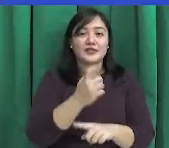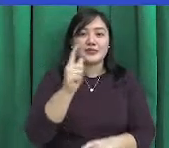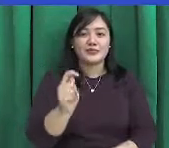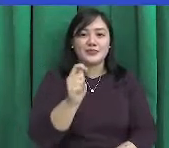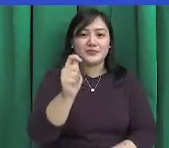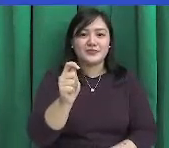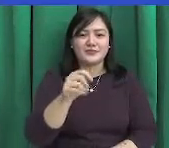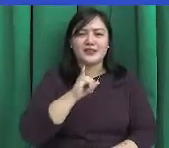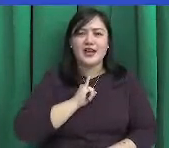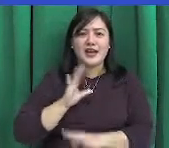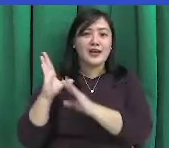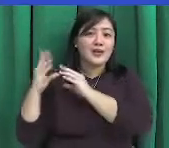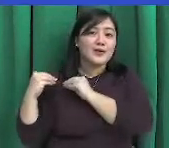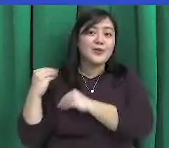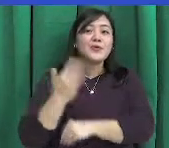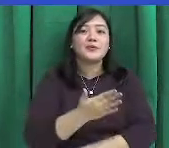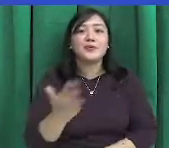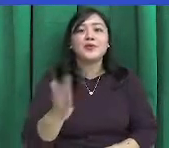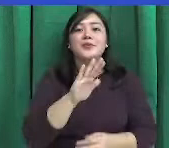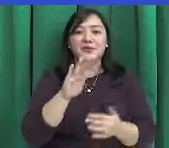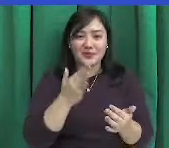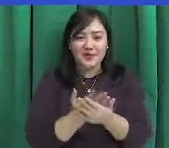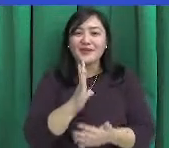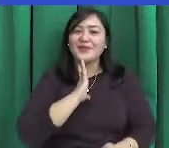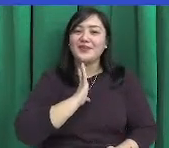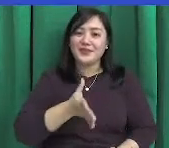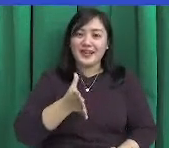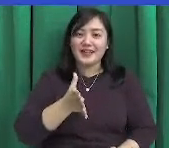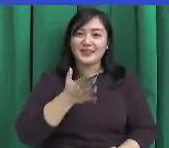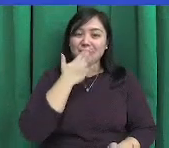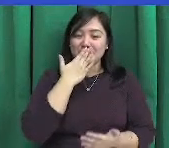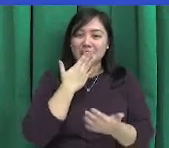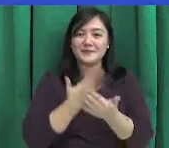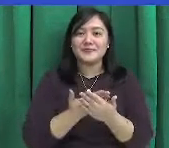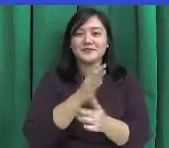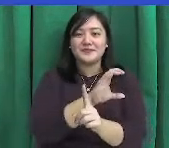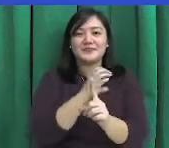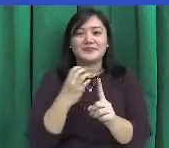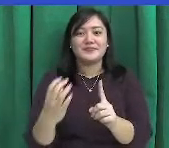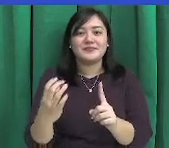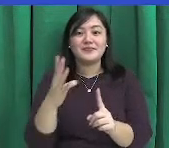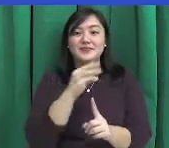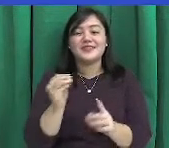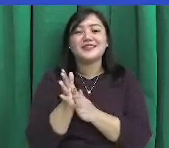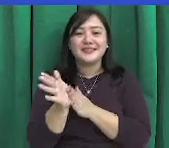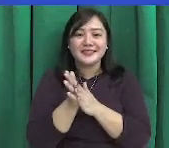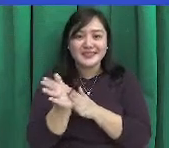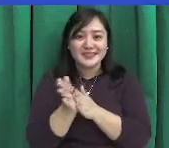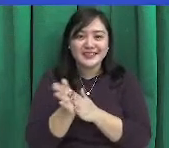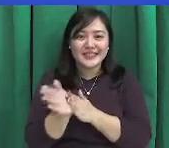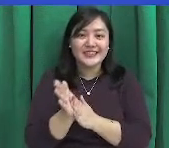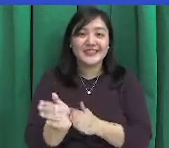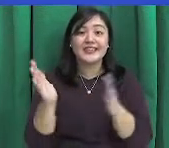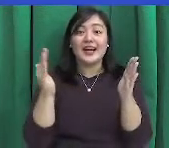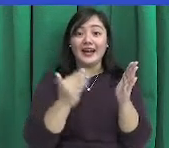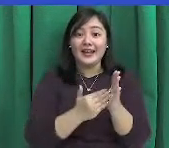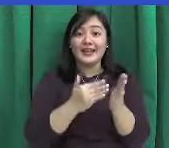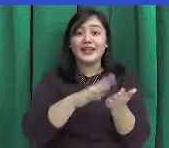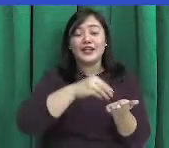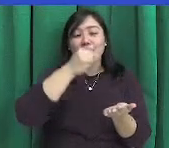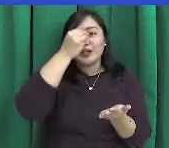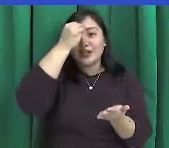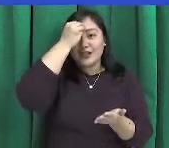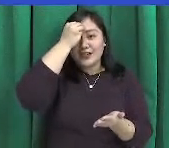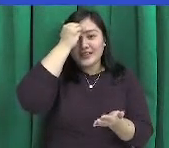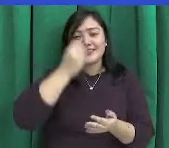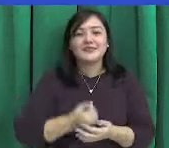kalagayan at kayo po ay excited na makinig at muli po na makakuha ng